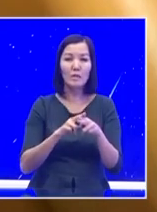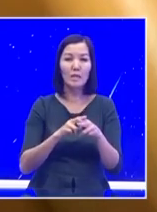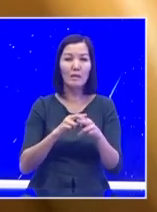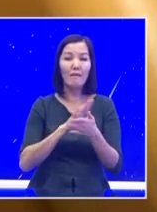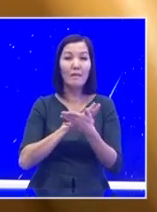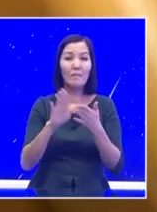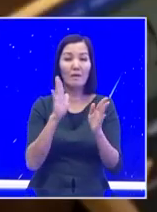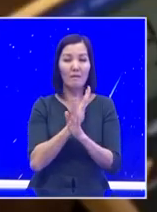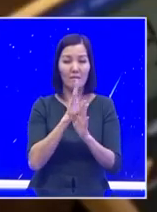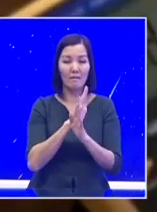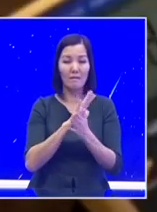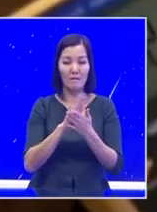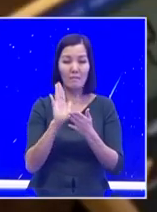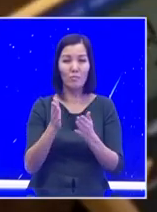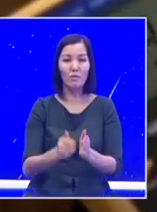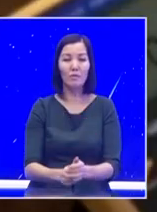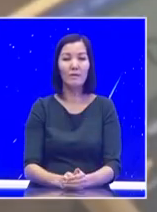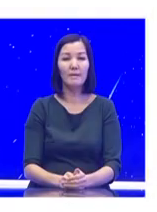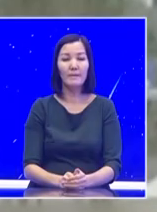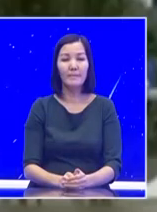экологиялық таза.